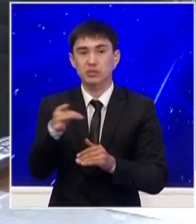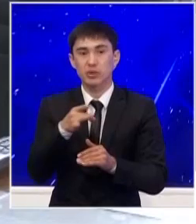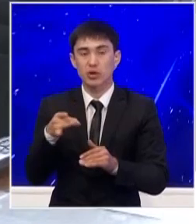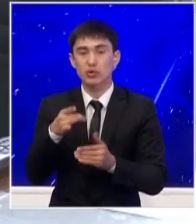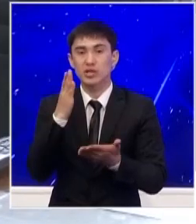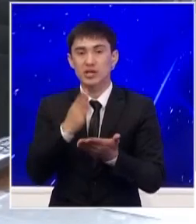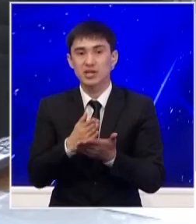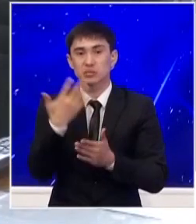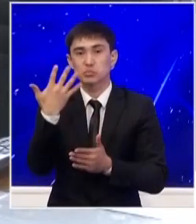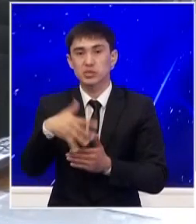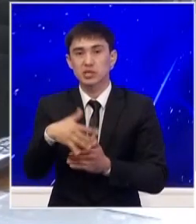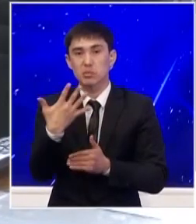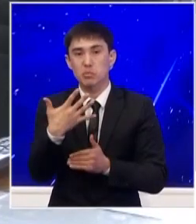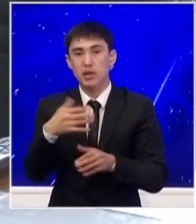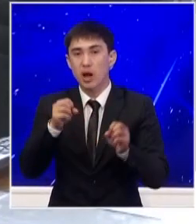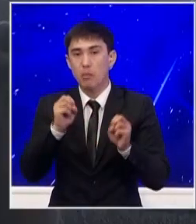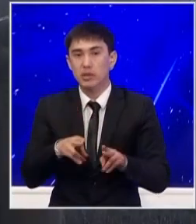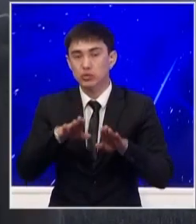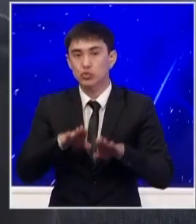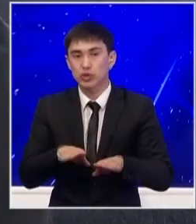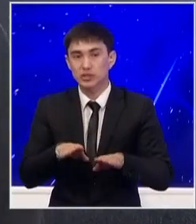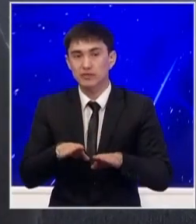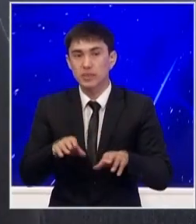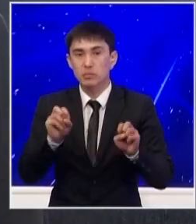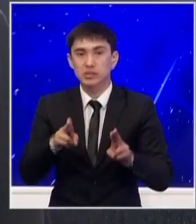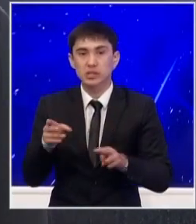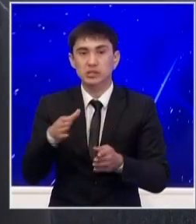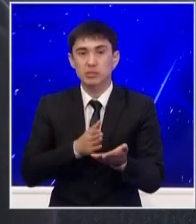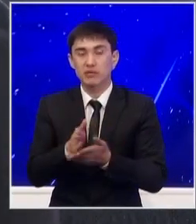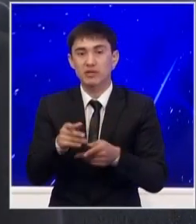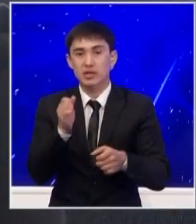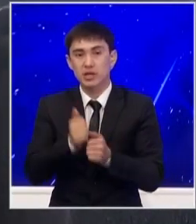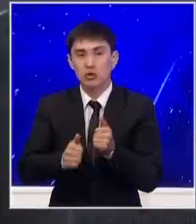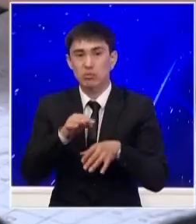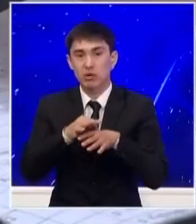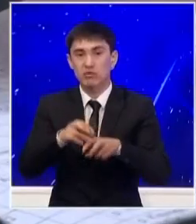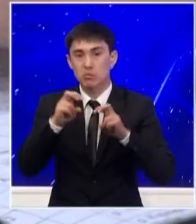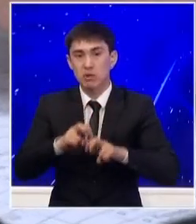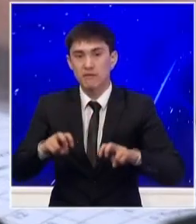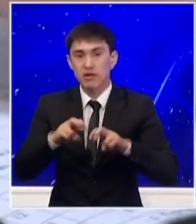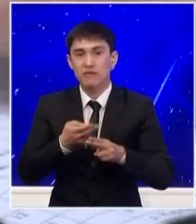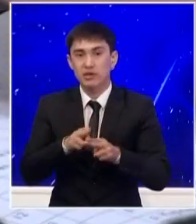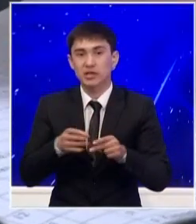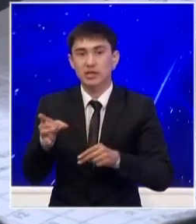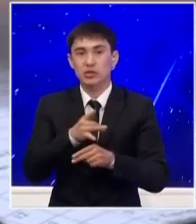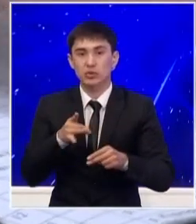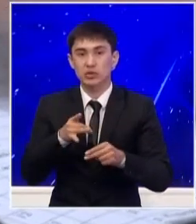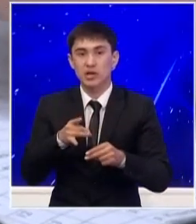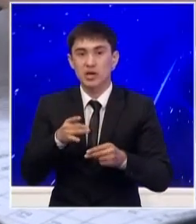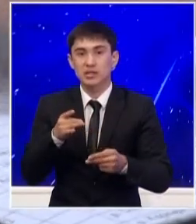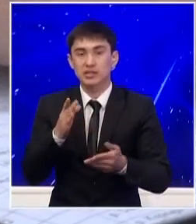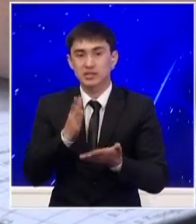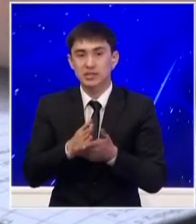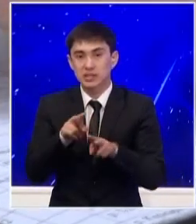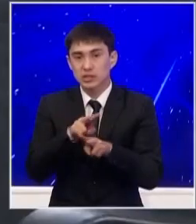районах имеется 55 опасных участков. Специалисты отрасли регулярно проводят проверки в данных регионах и следят